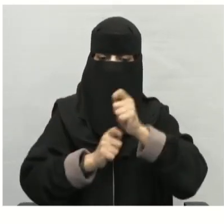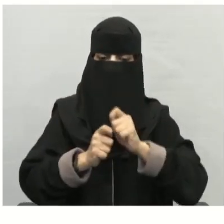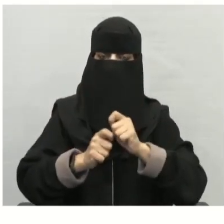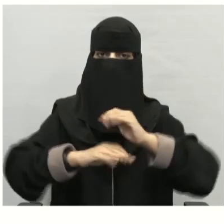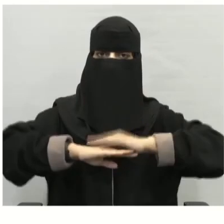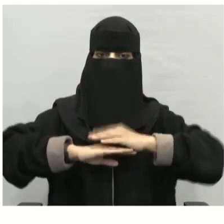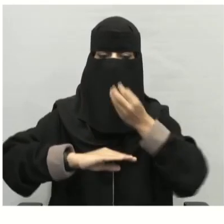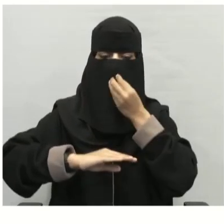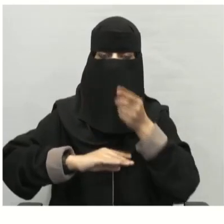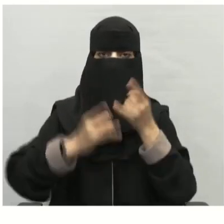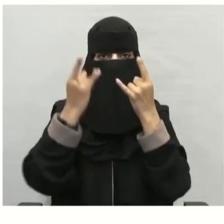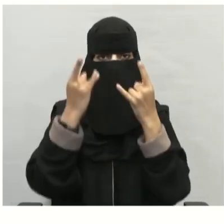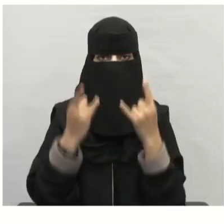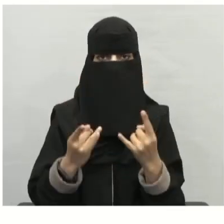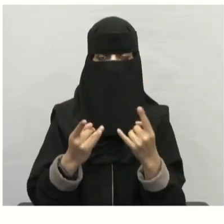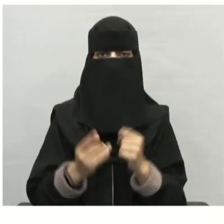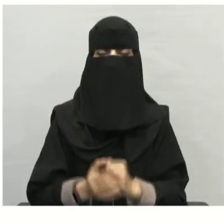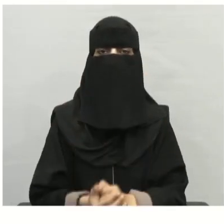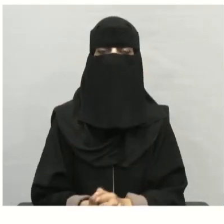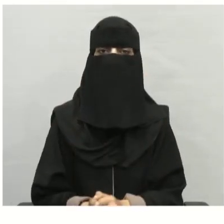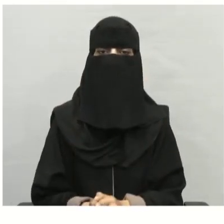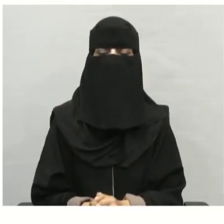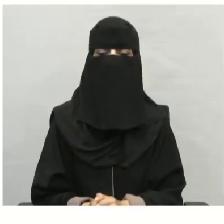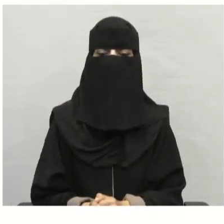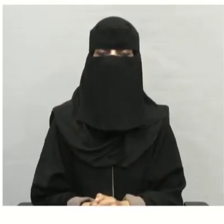العادات الغذائيه الجيده